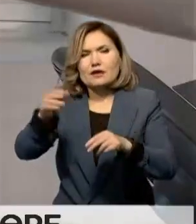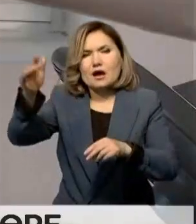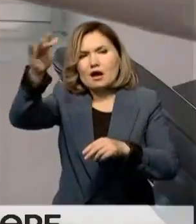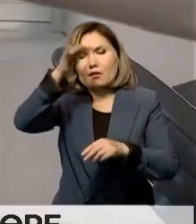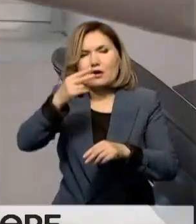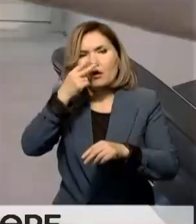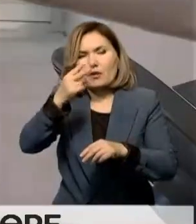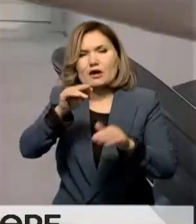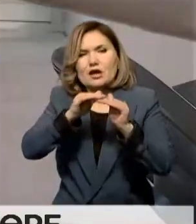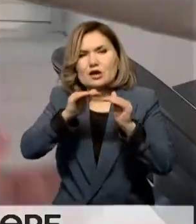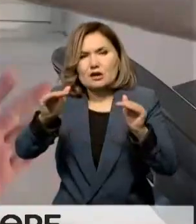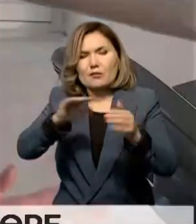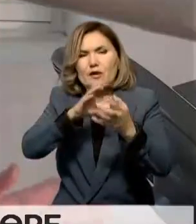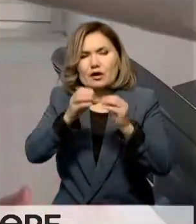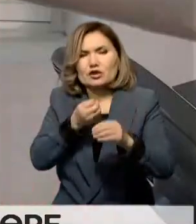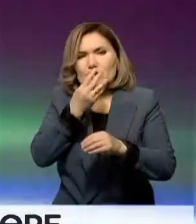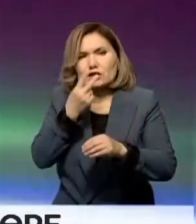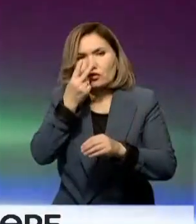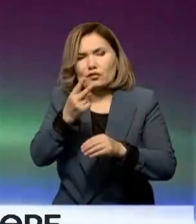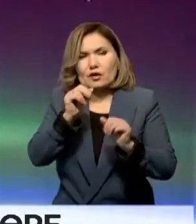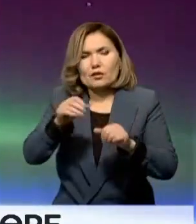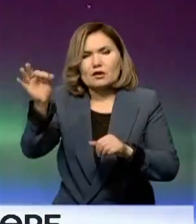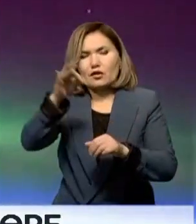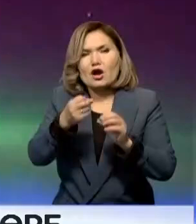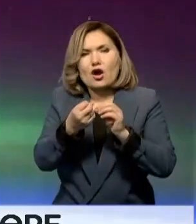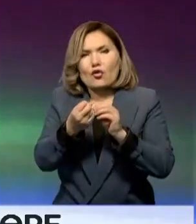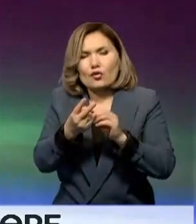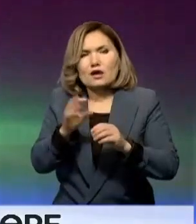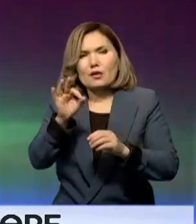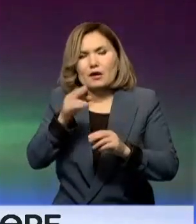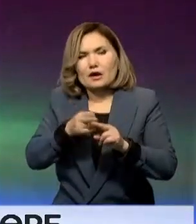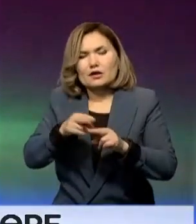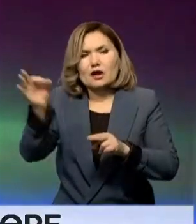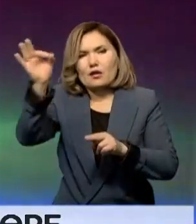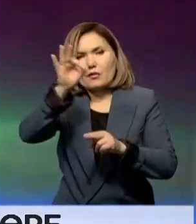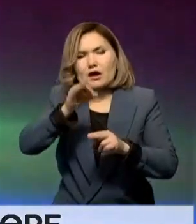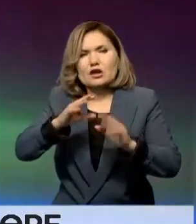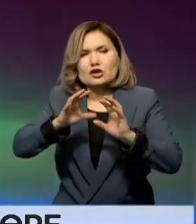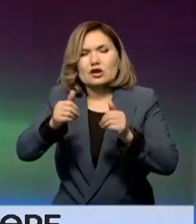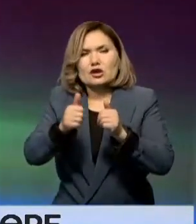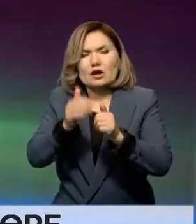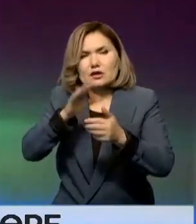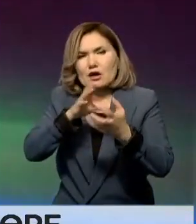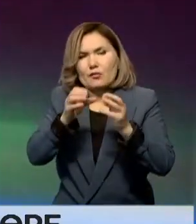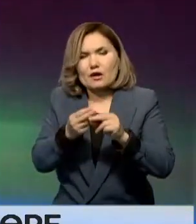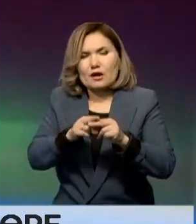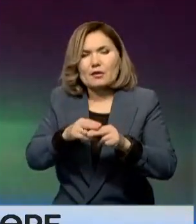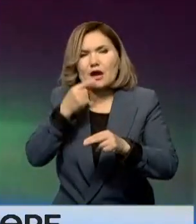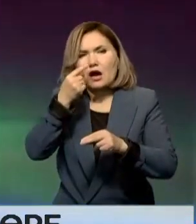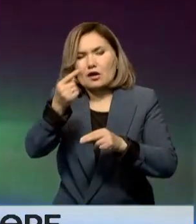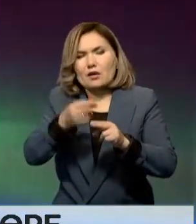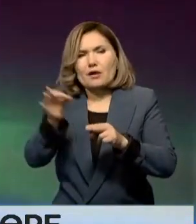ашық, жер тегіс болғандықтан жақсы көрінеді. 12 қазан күні аталған комета жерге барынша жақын болады. Нақтырақ айтсақ, қашықтық